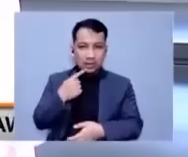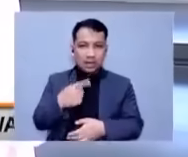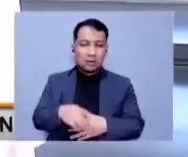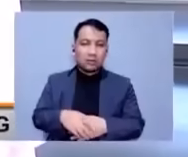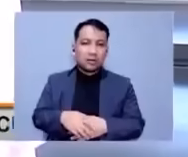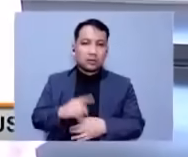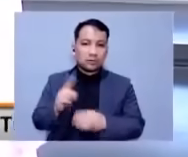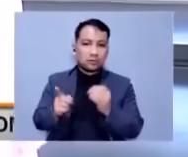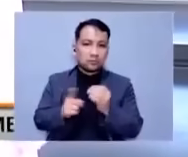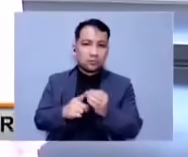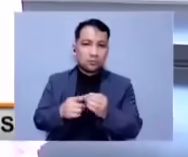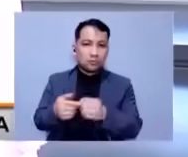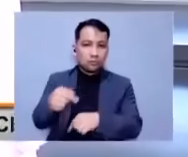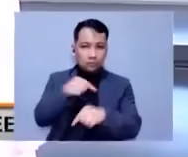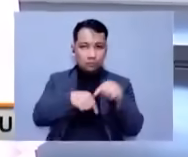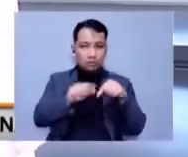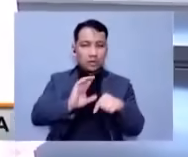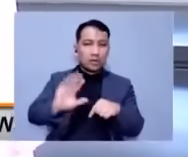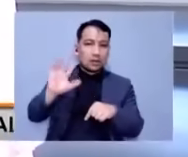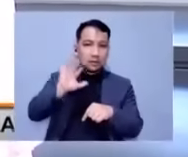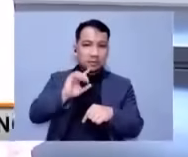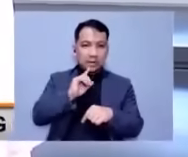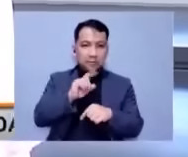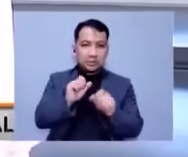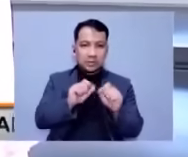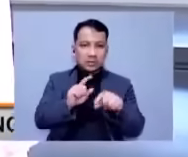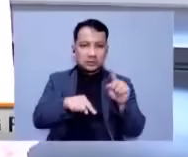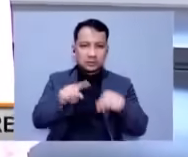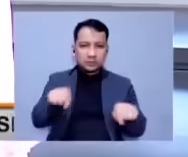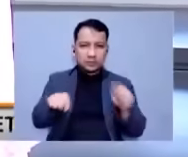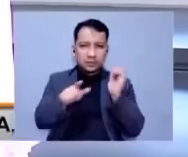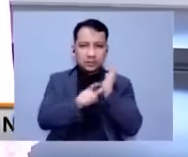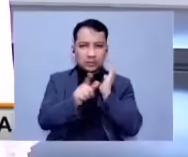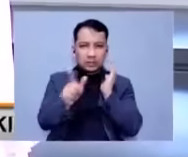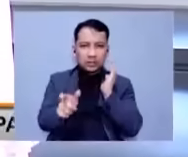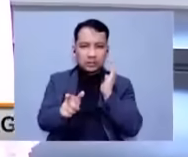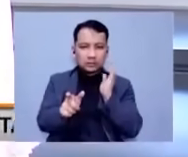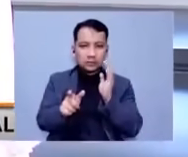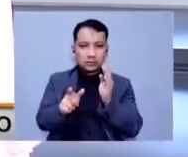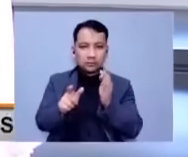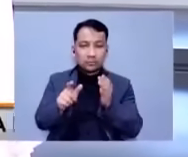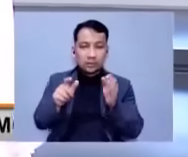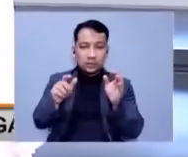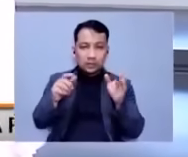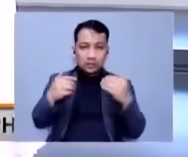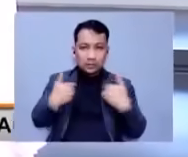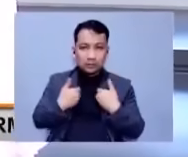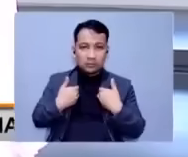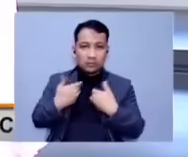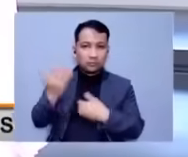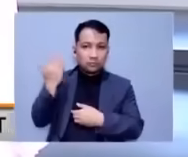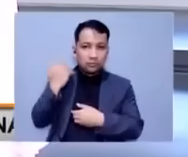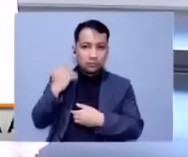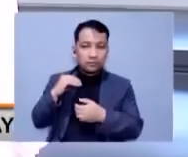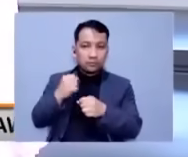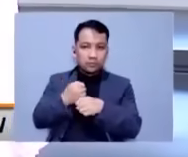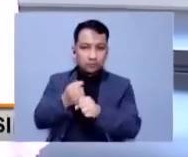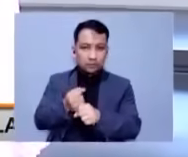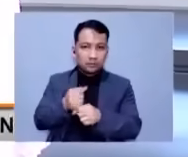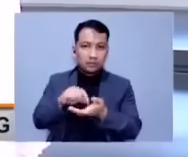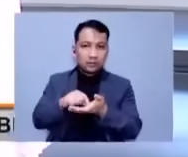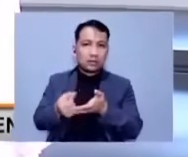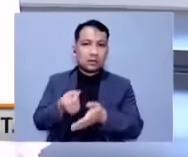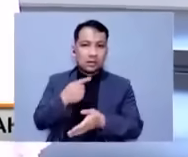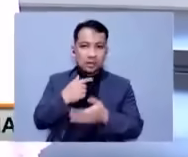sinaunang sibilisasyon noon. Sa sari-saring mga halaman at hayop, umaasang ating mga ninuno sa pagpapagaling ng mga